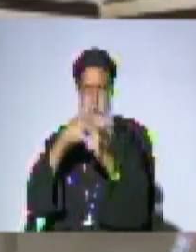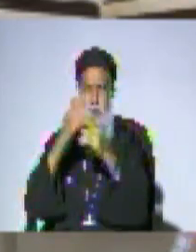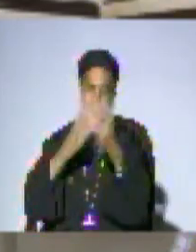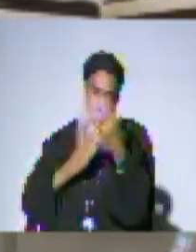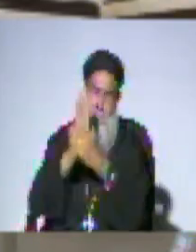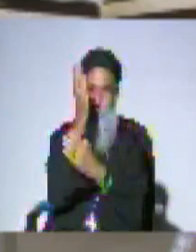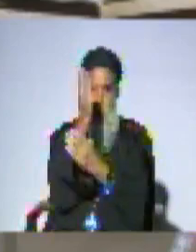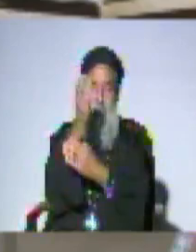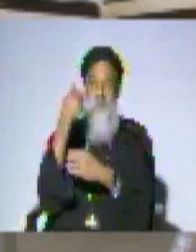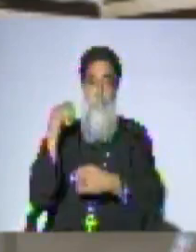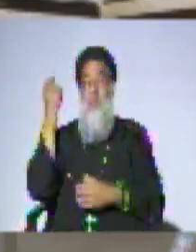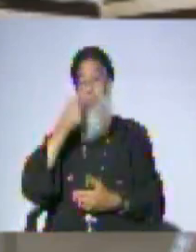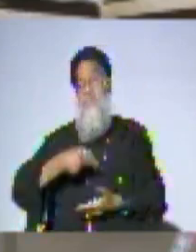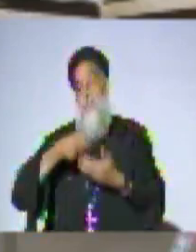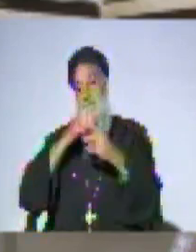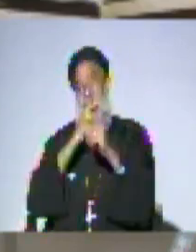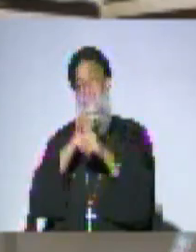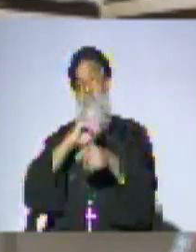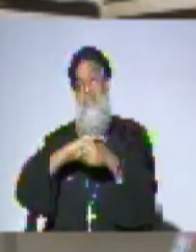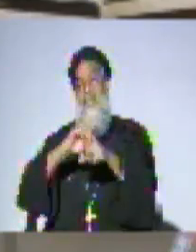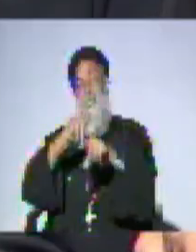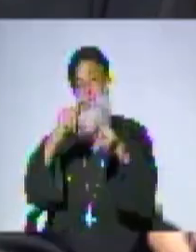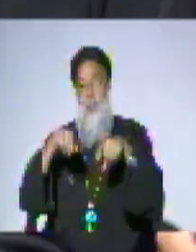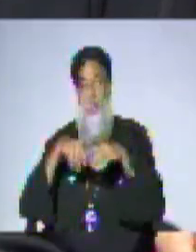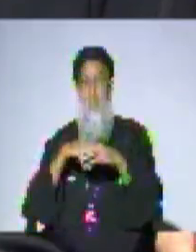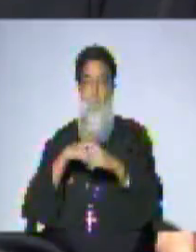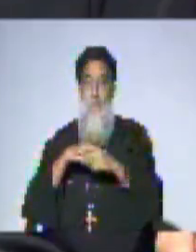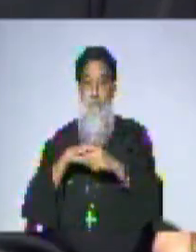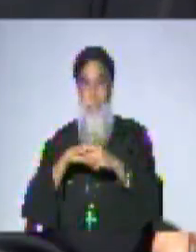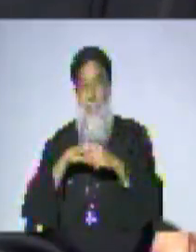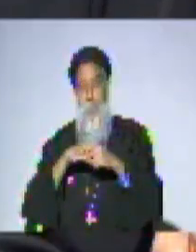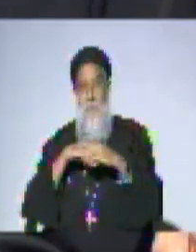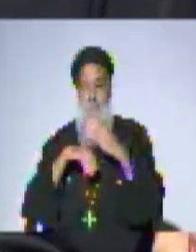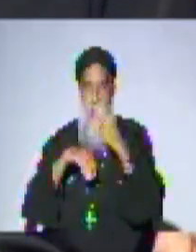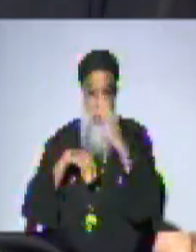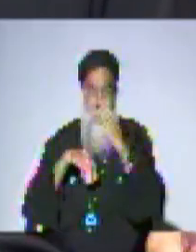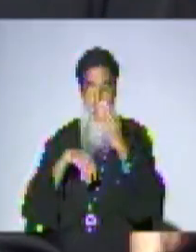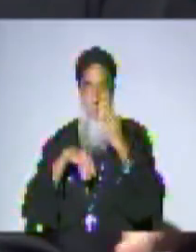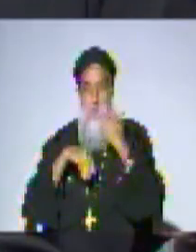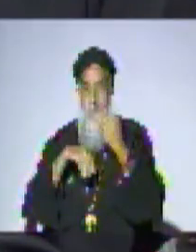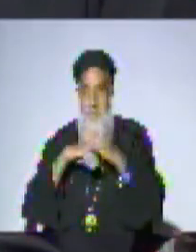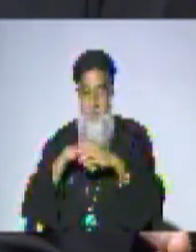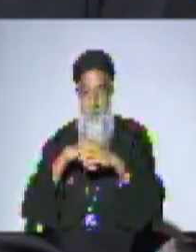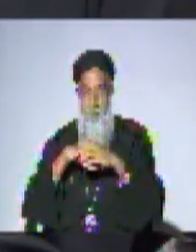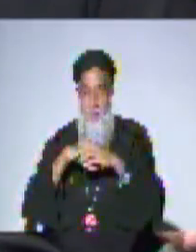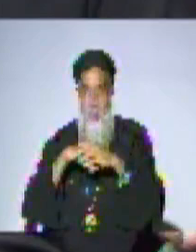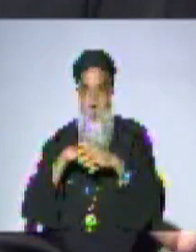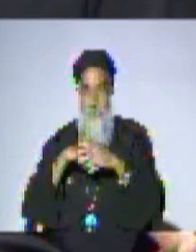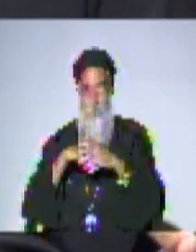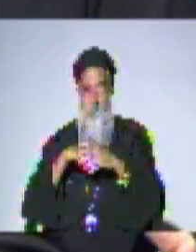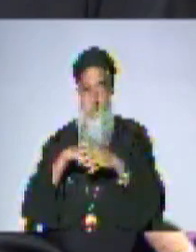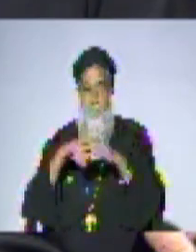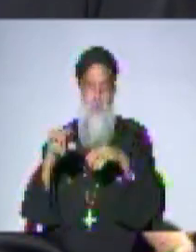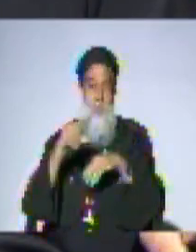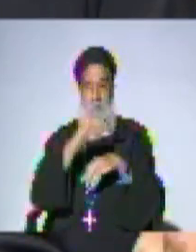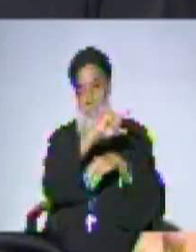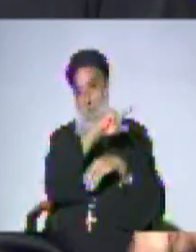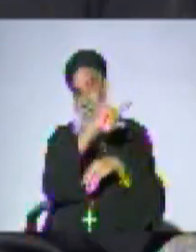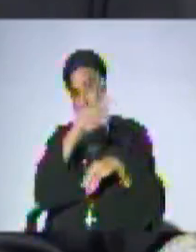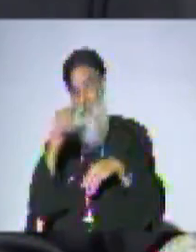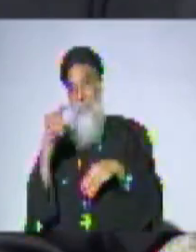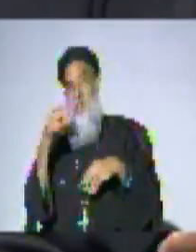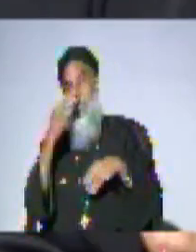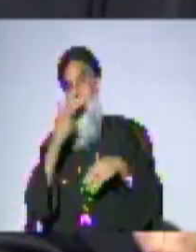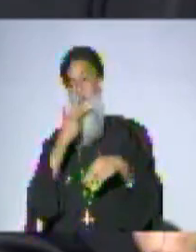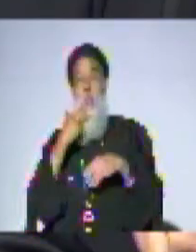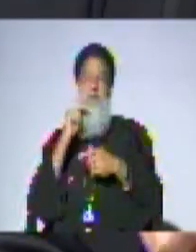الأقداس أمام المذبح. استمرار ضعفاء وأرضيين. لا من أجل نقوة أيدينا. لأننا